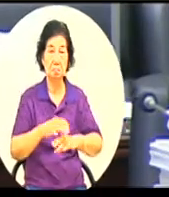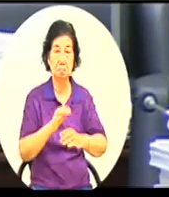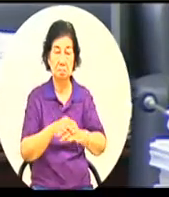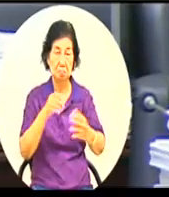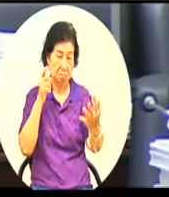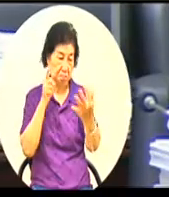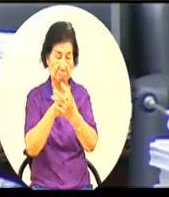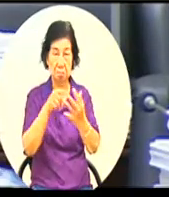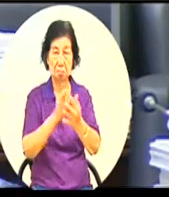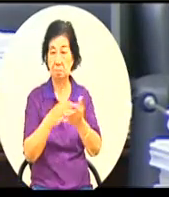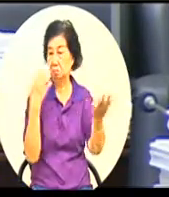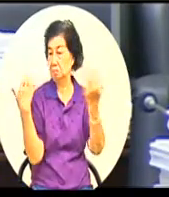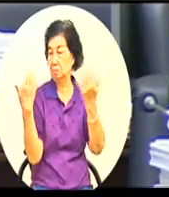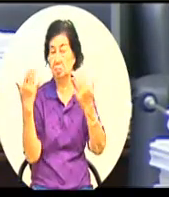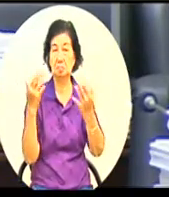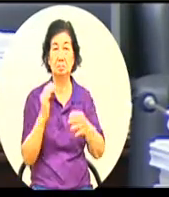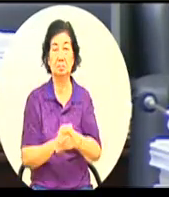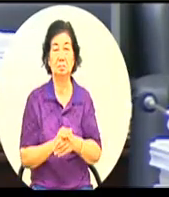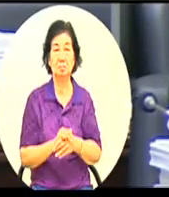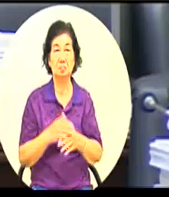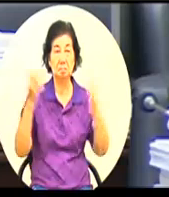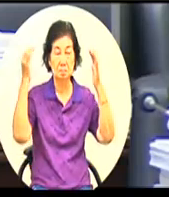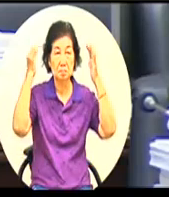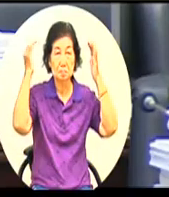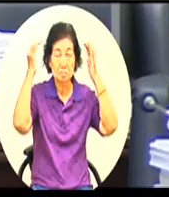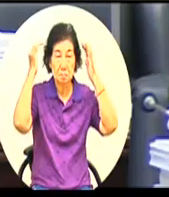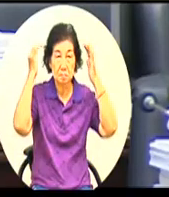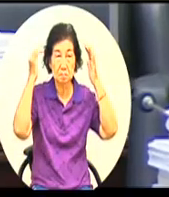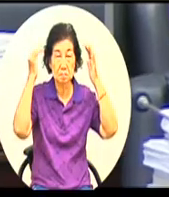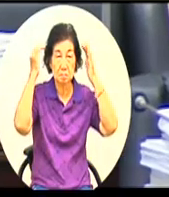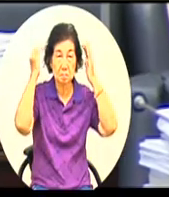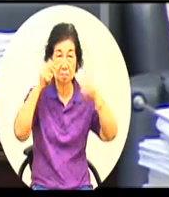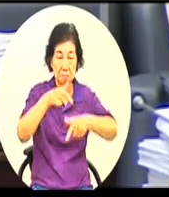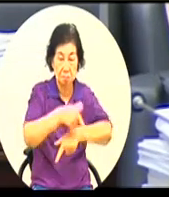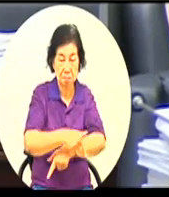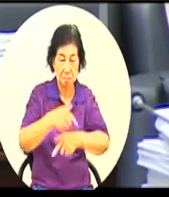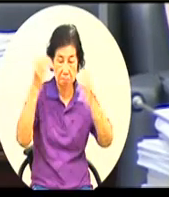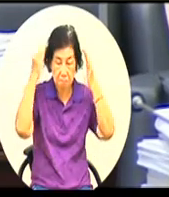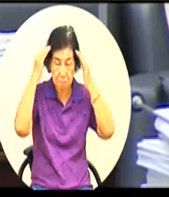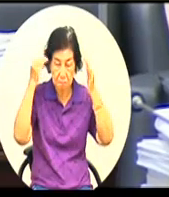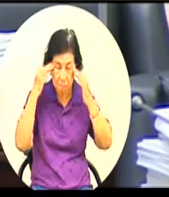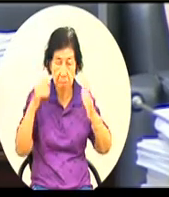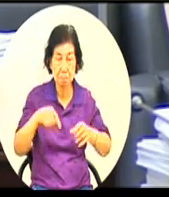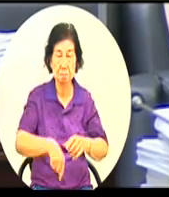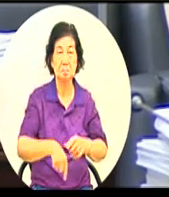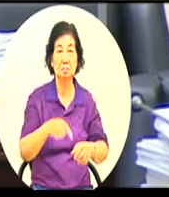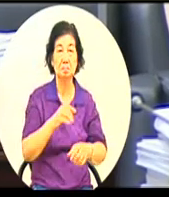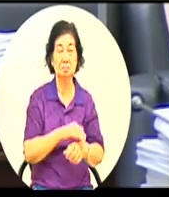南投县长要求伊个劳工局长